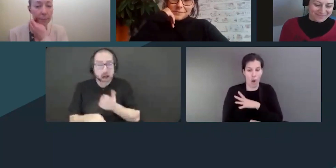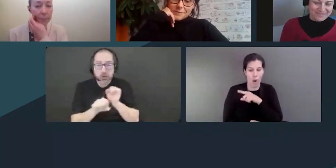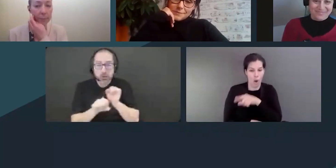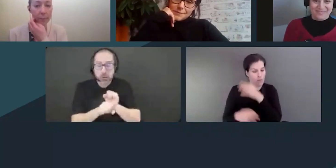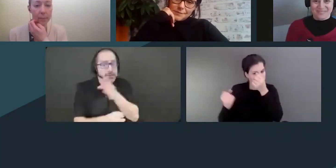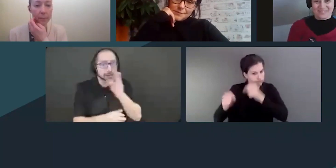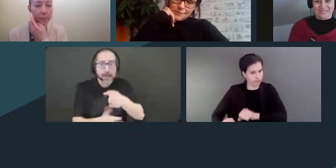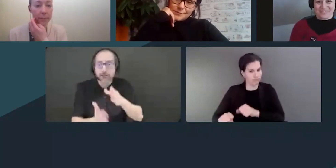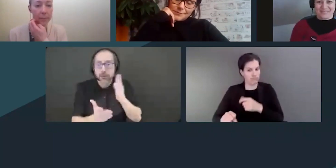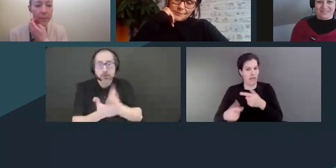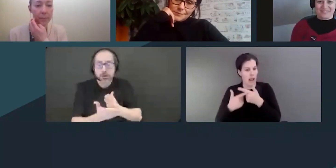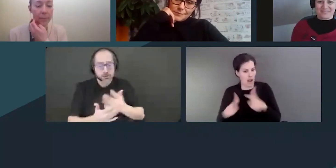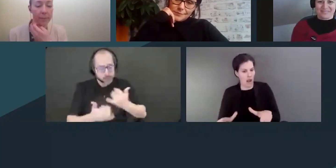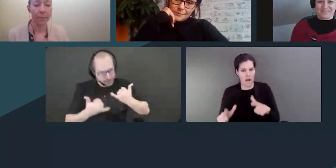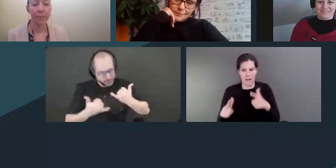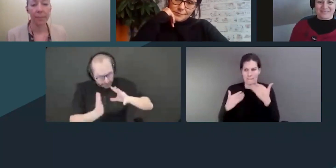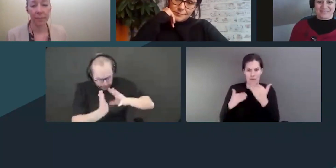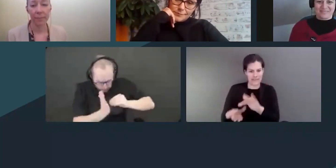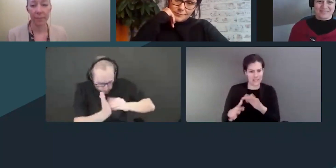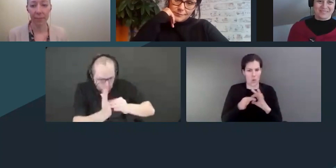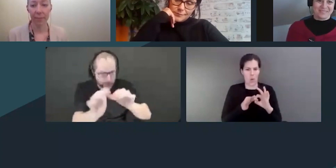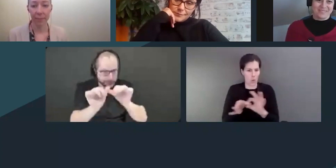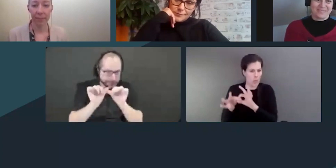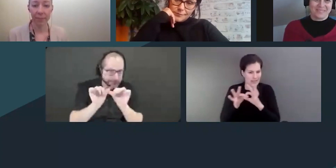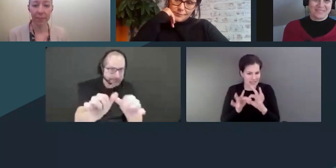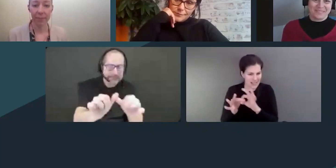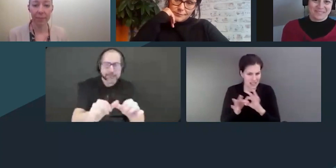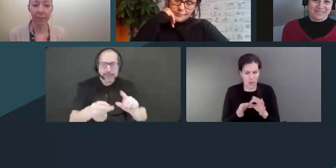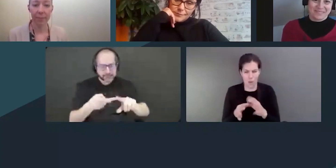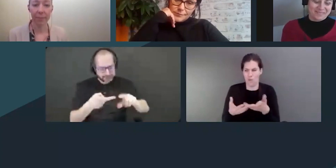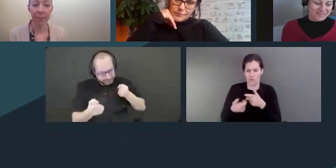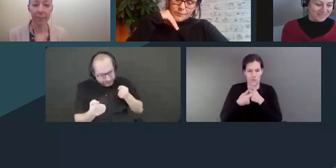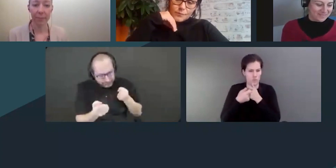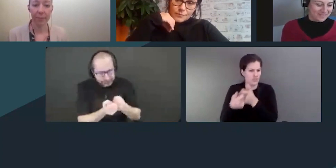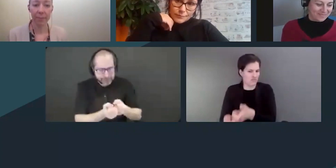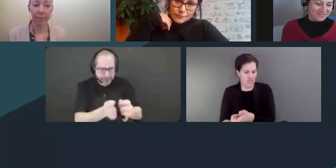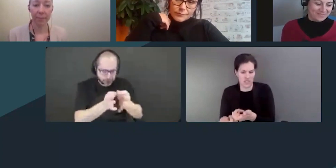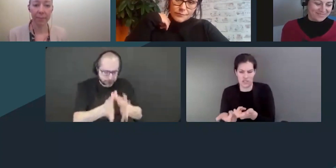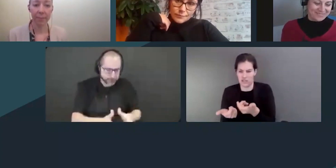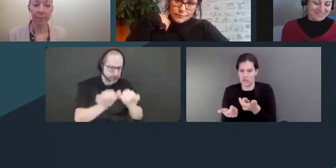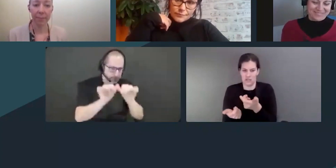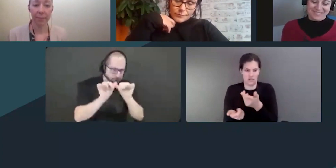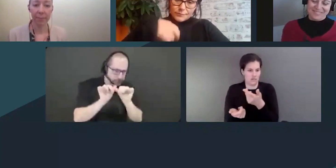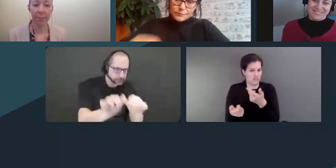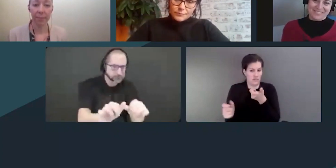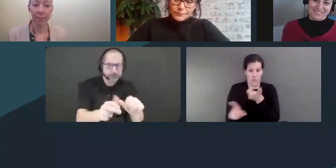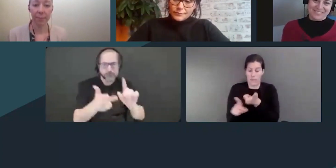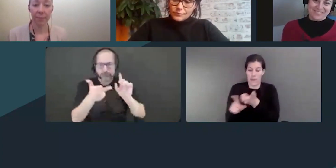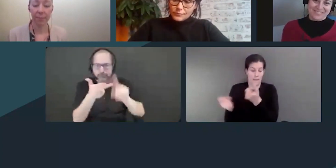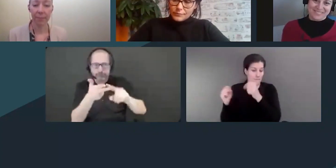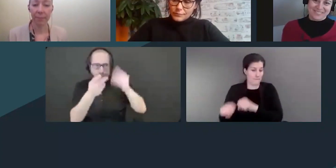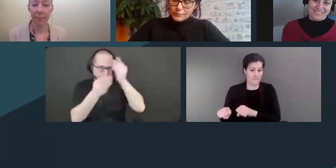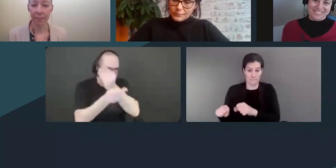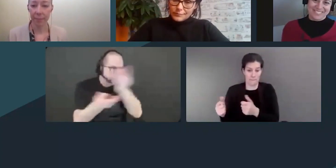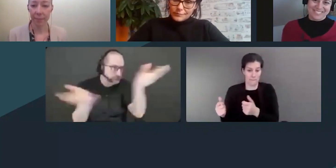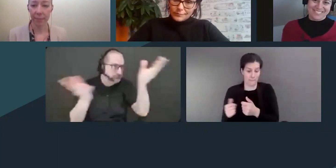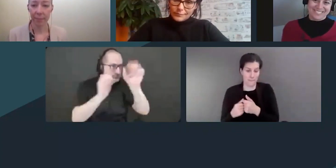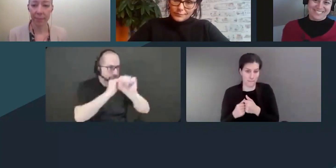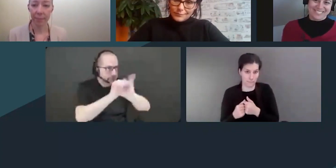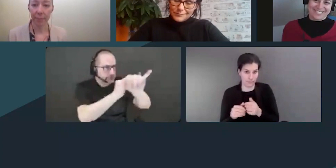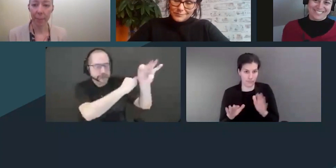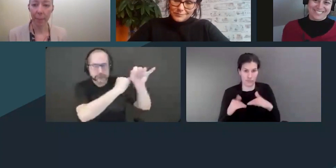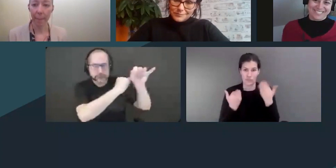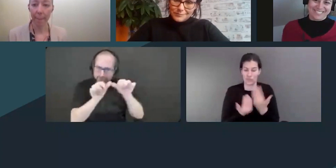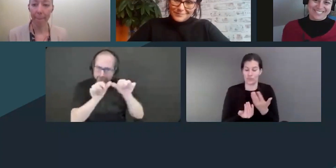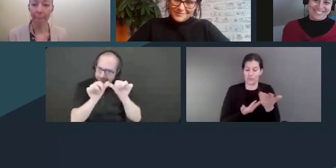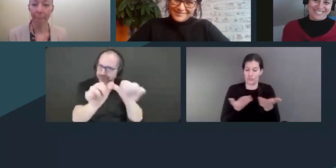question de continuer justement dans ce sens, de sorte à ce que ça soit fait. Donc, c'était